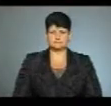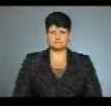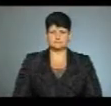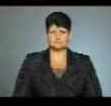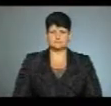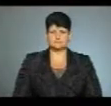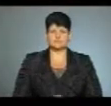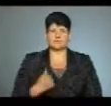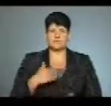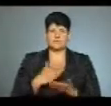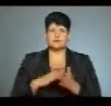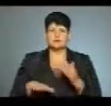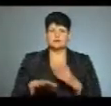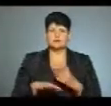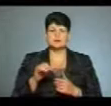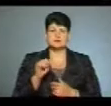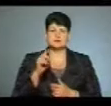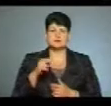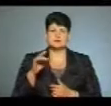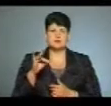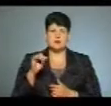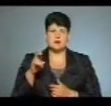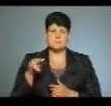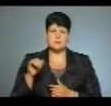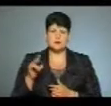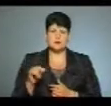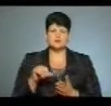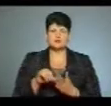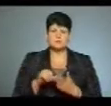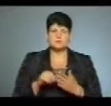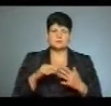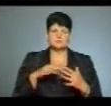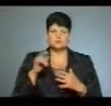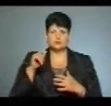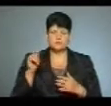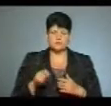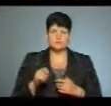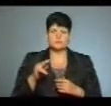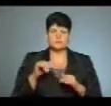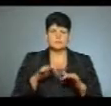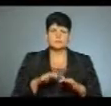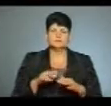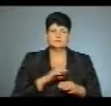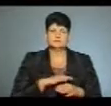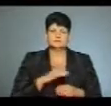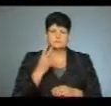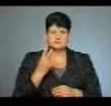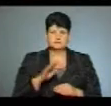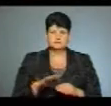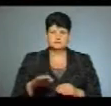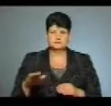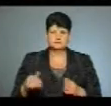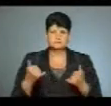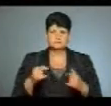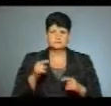Ми знаходимося на подвір'ї Андрія Драпали, учасника бойових дій на сході України, який разом з дружиною Оленою виховує 4 дітей.